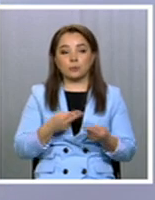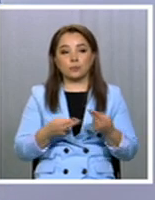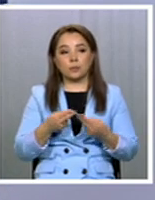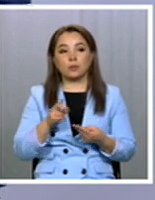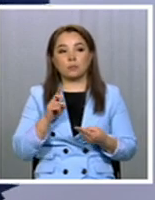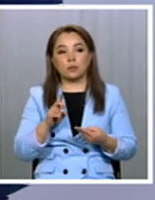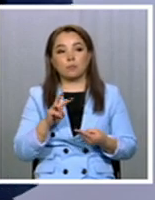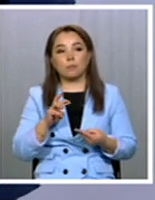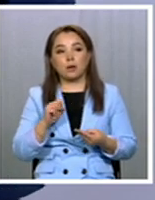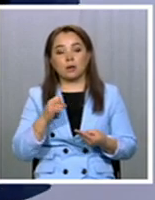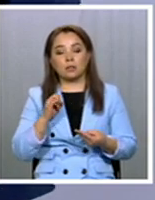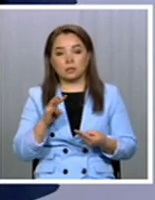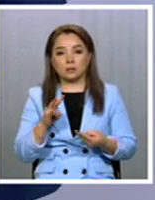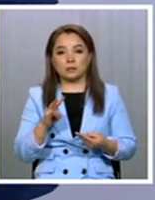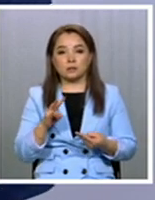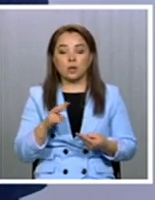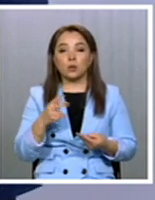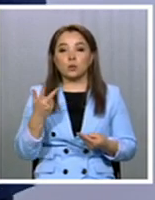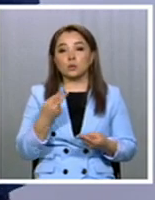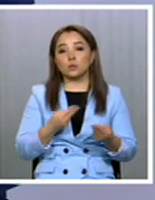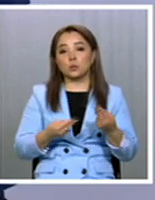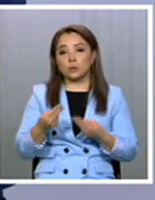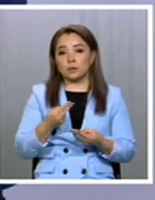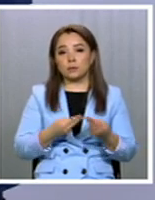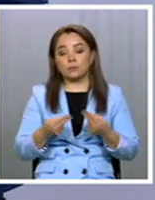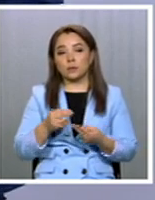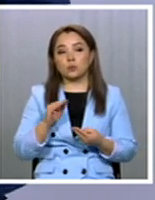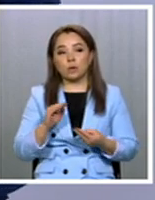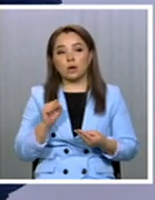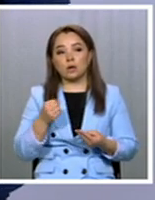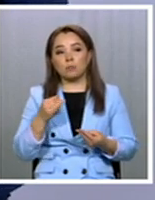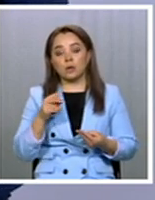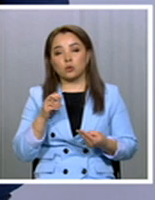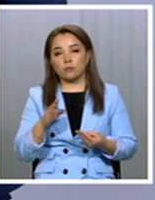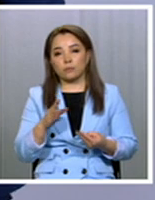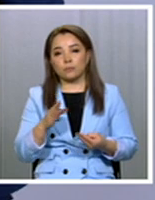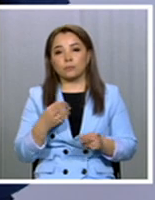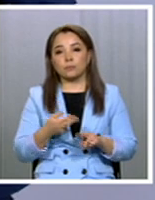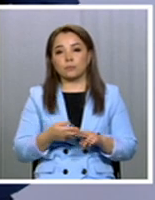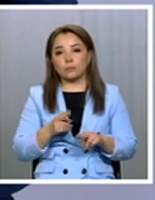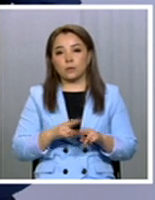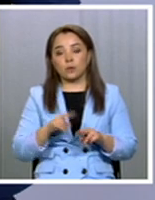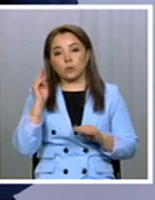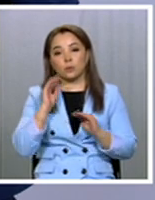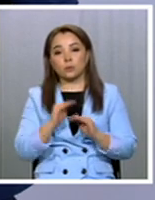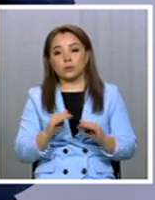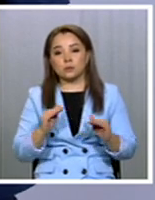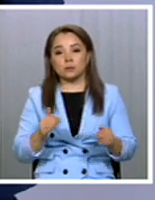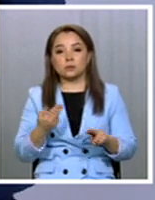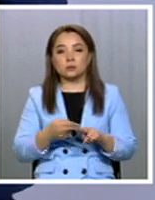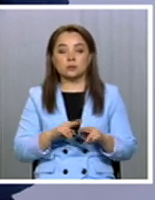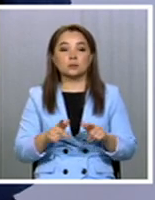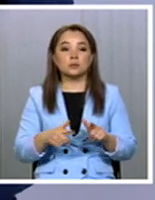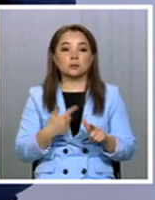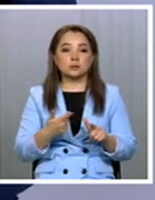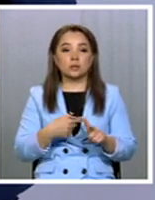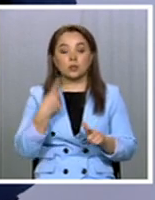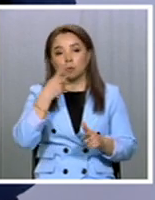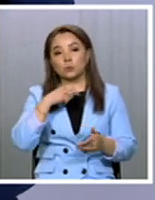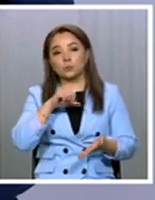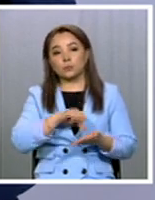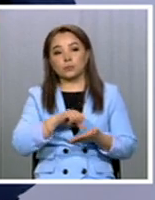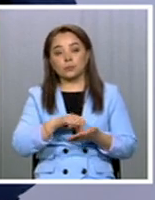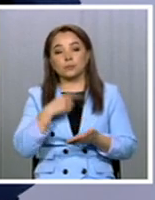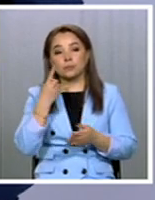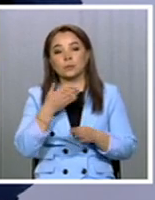Бейімбет Майлин, үшінші суретте Жүсіпбек Аймауытов. Оқушылар, осы аталған тұлғаларға